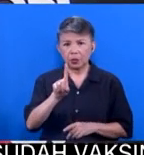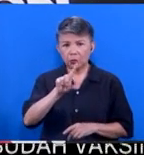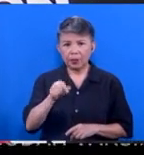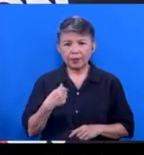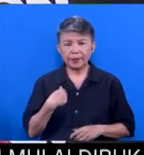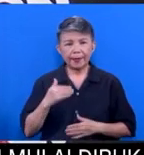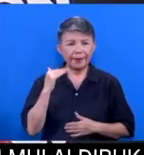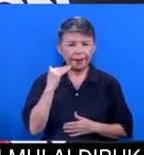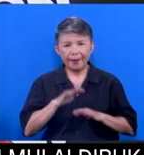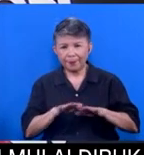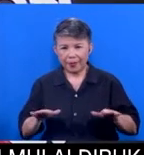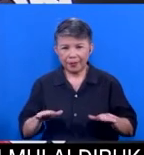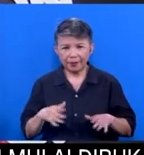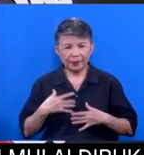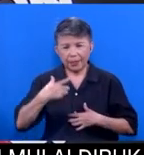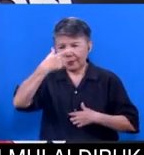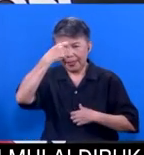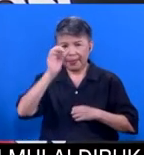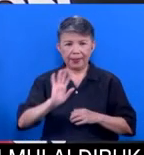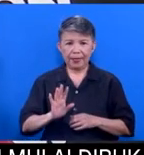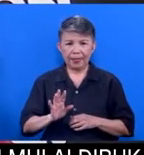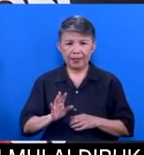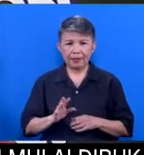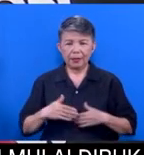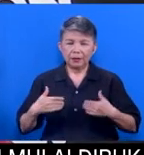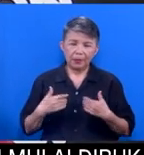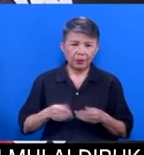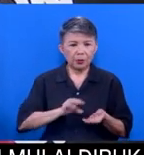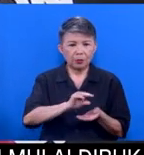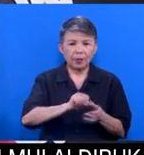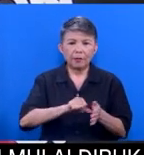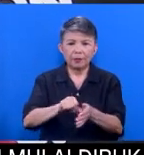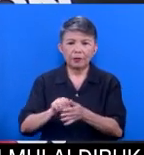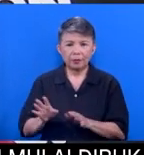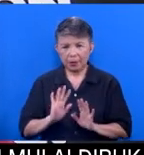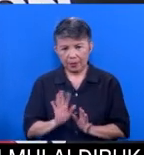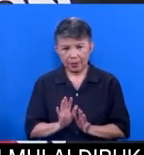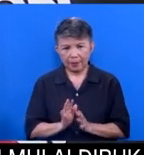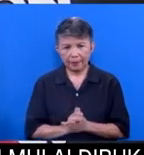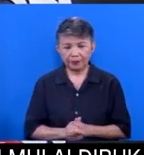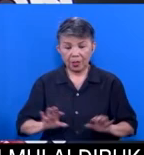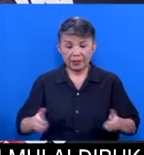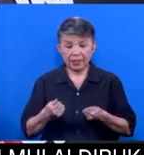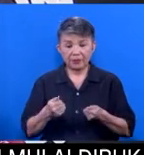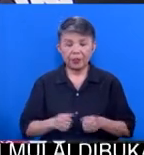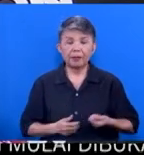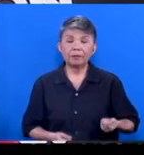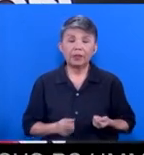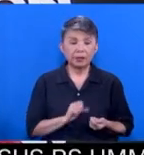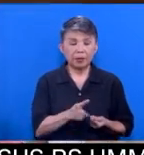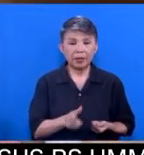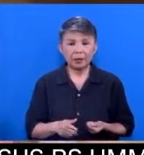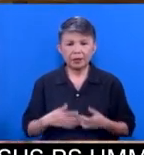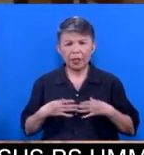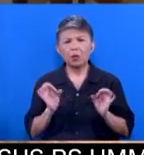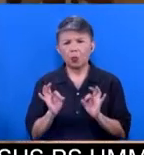aman-aman aja ya Maksudnya kita tidak jatuh sakit hanya karena membagikan makanan kepada orang lain atau pada saat preparation kita ke pasar belanja dan